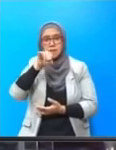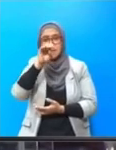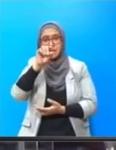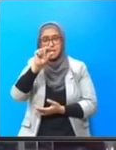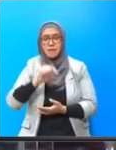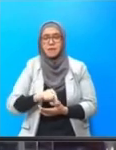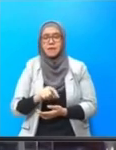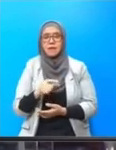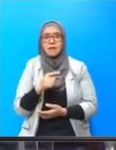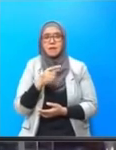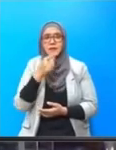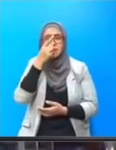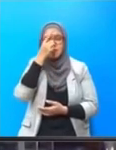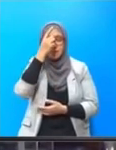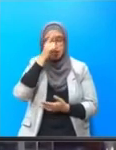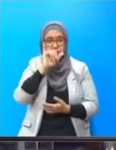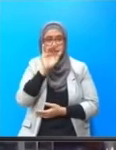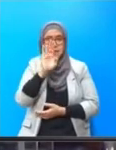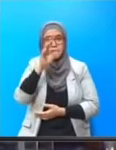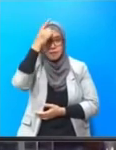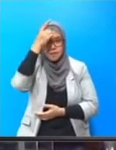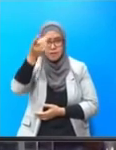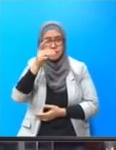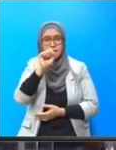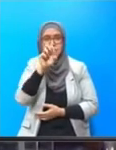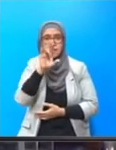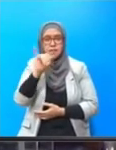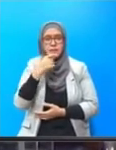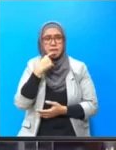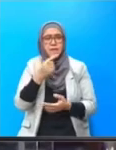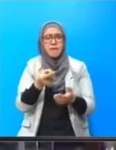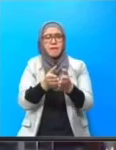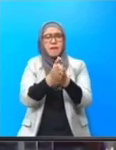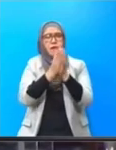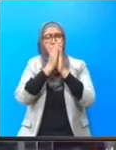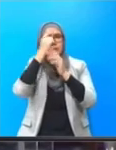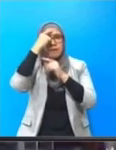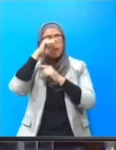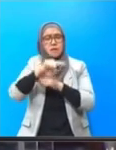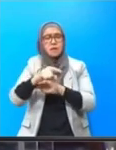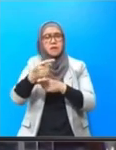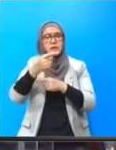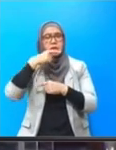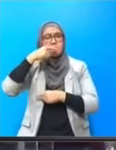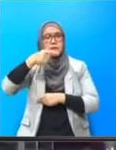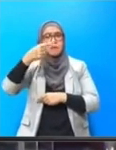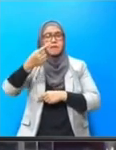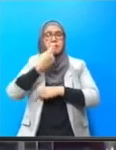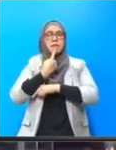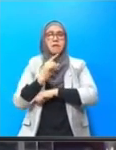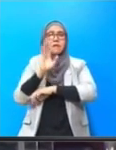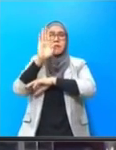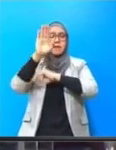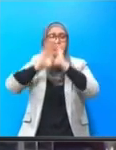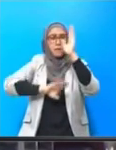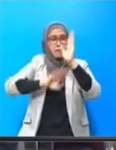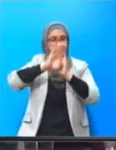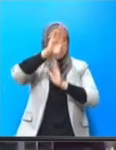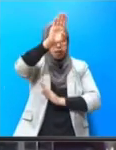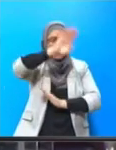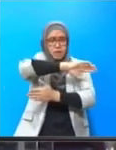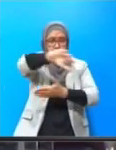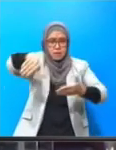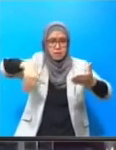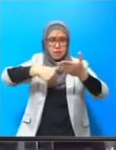saya mohon supaya dapat menyatakan atau supaya menjamin pembangunan di seluruh negeri Sarawak ini, Datuk Seri,